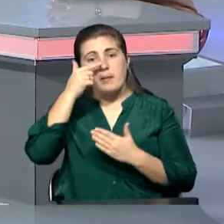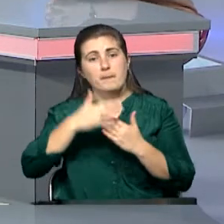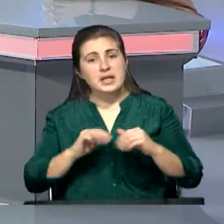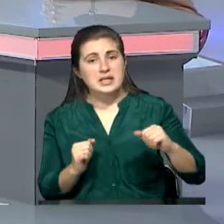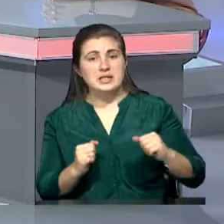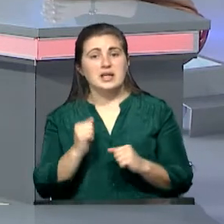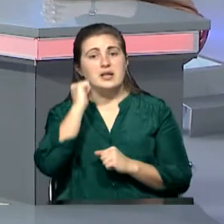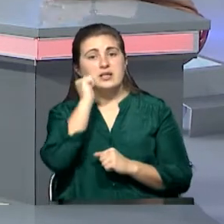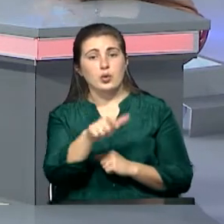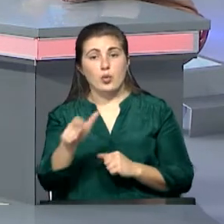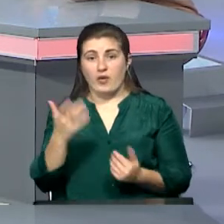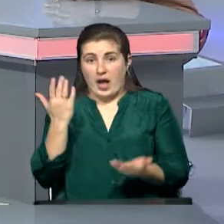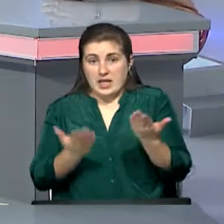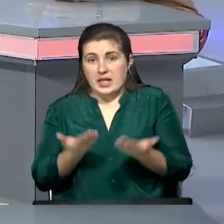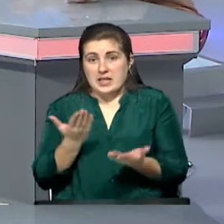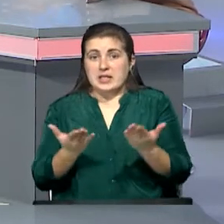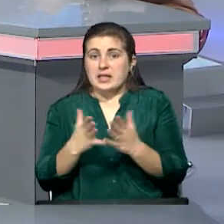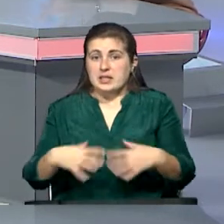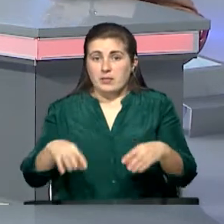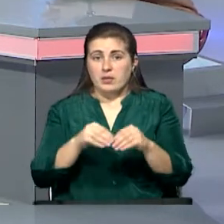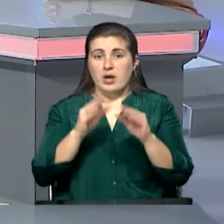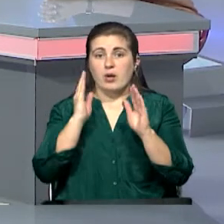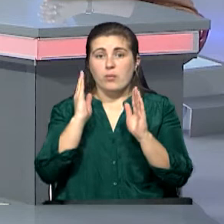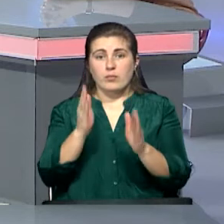любить стариков. А если семья будет